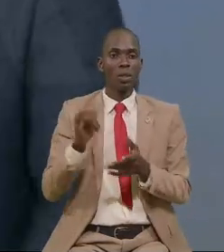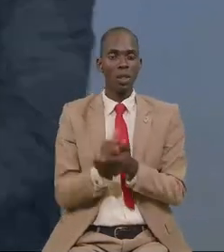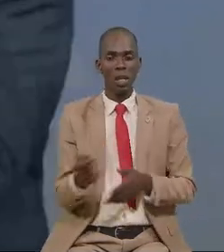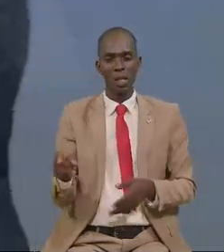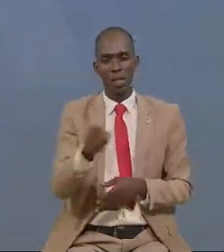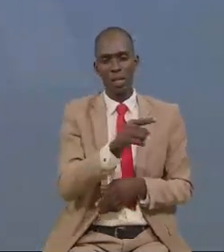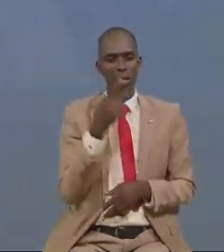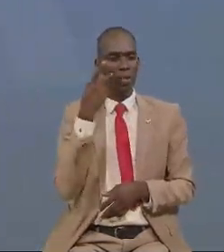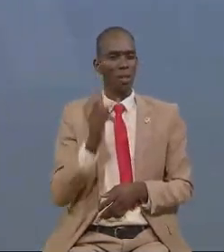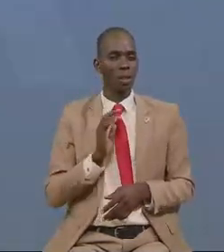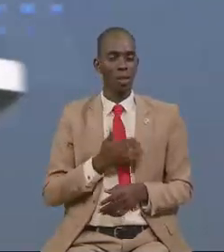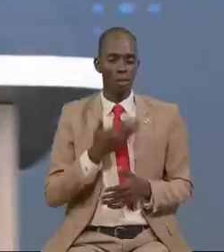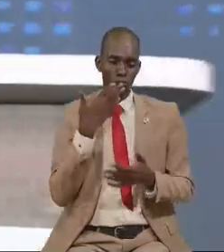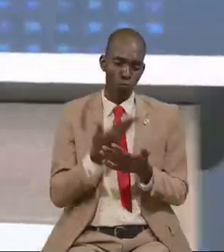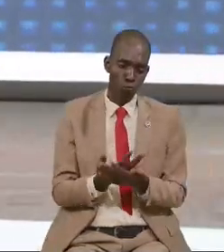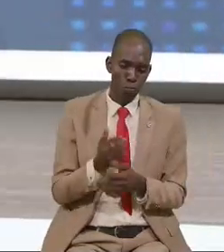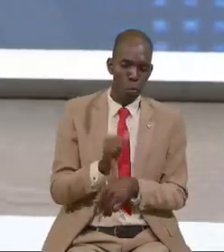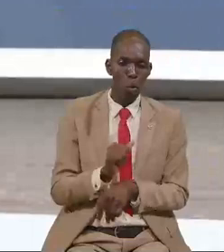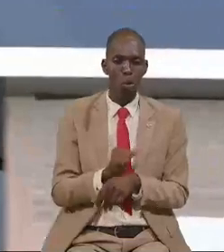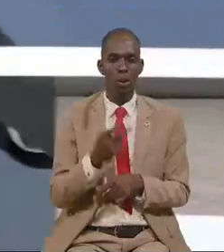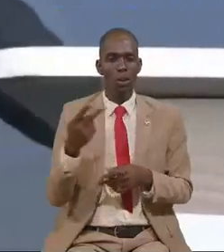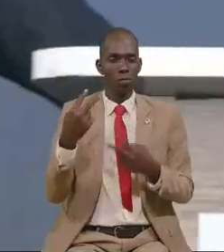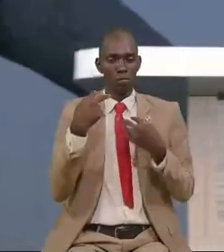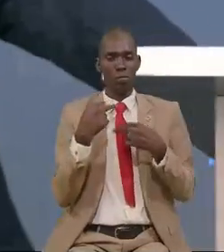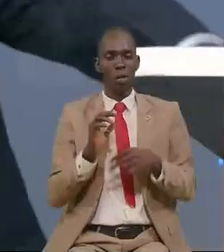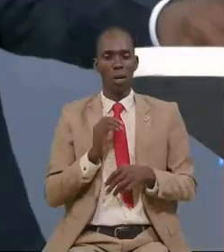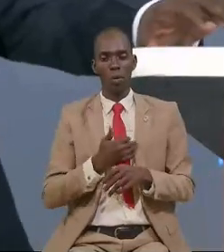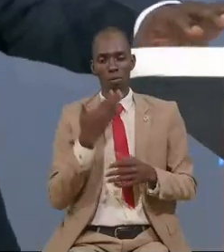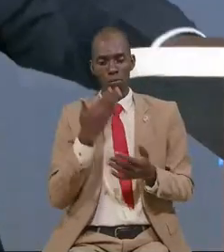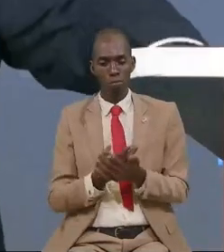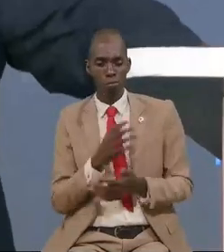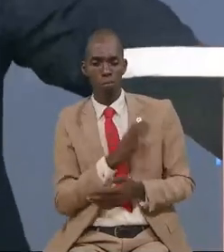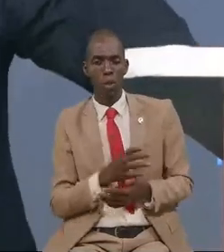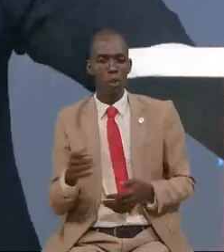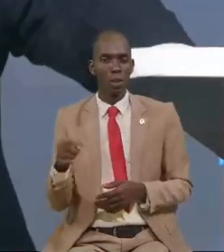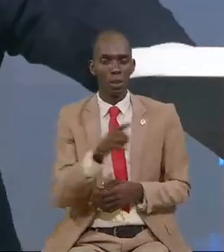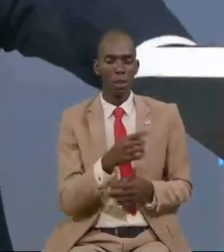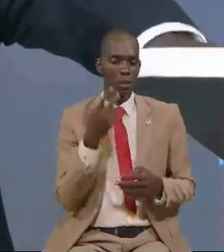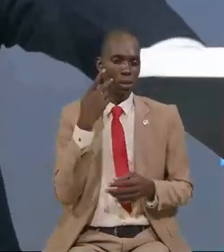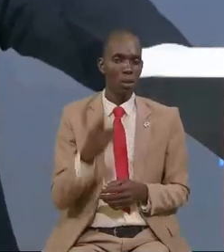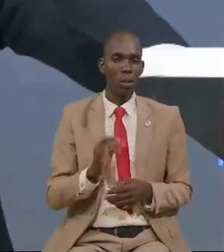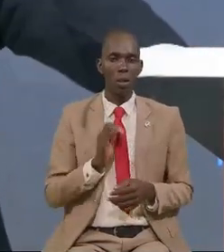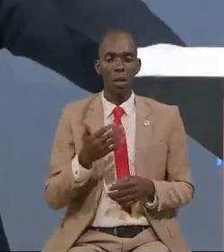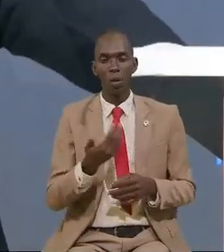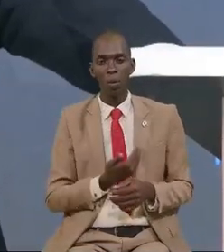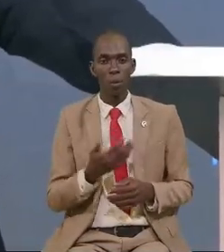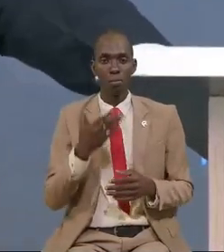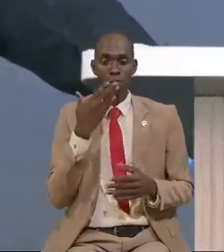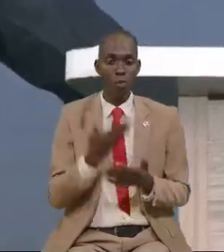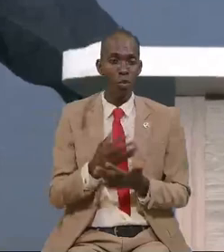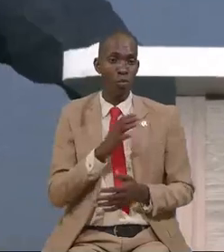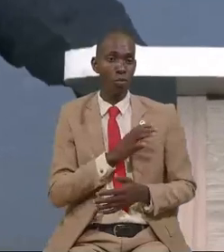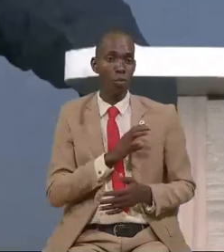nos bons caractères, ils voient nos comportements gracieux et ils glorifient notre